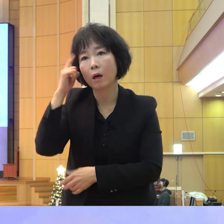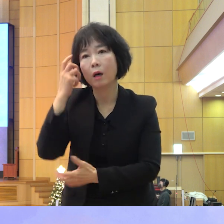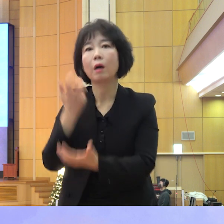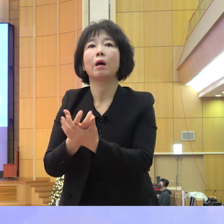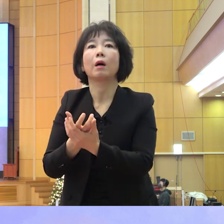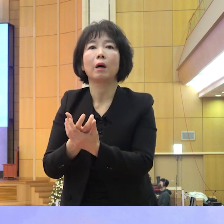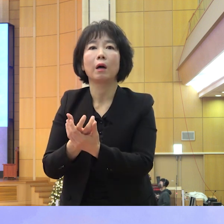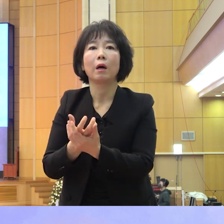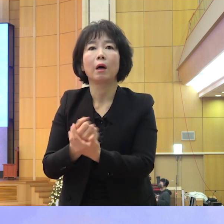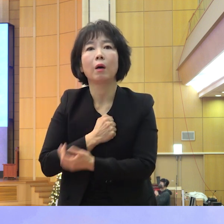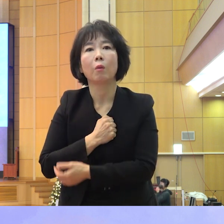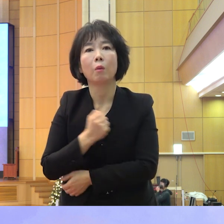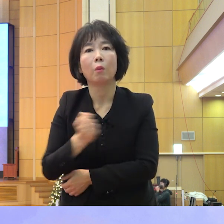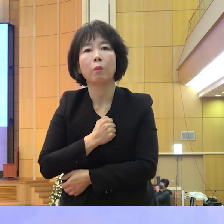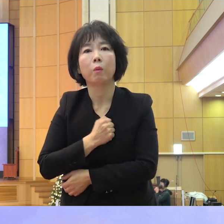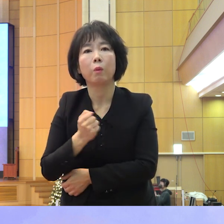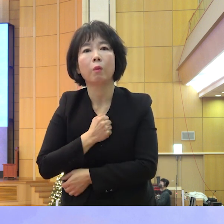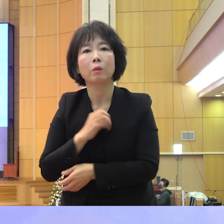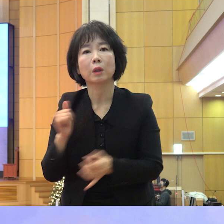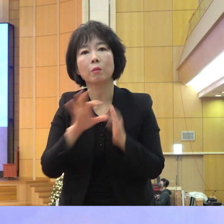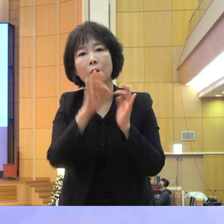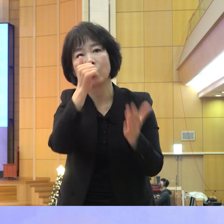한탄하시고 탄식하시고